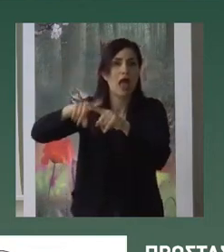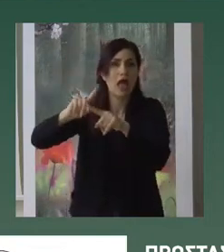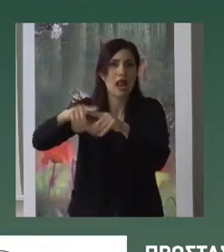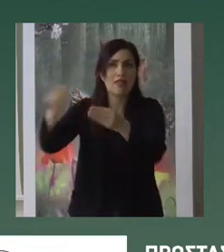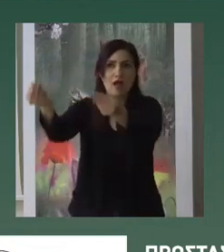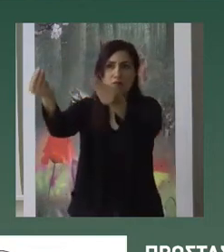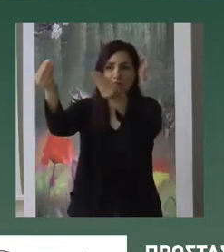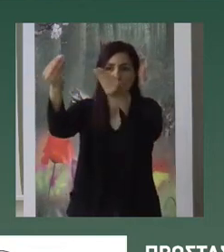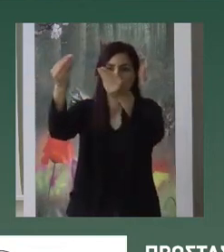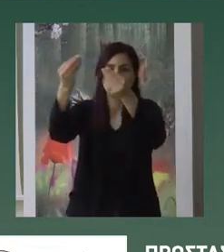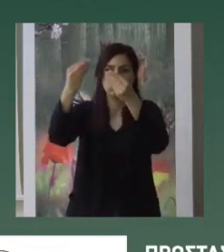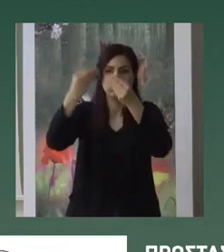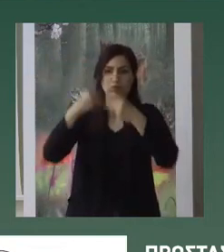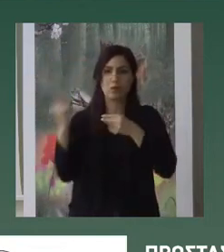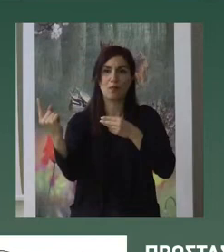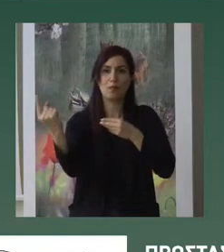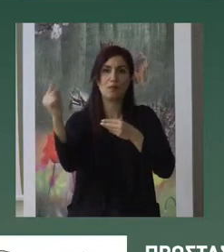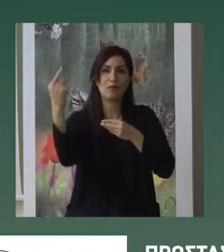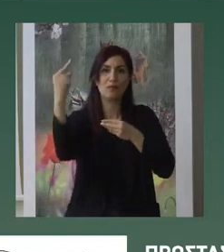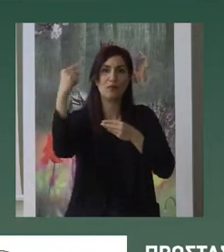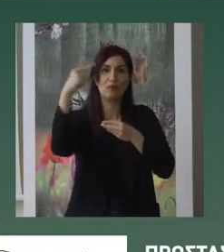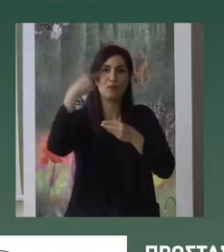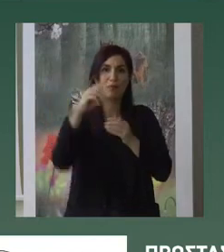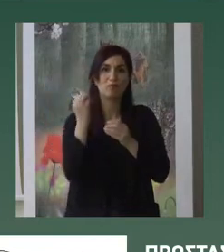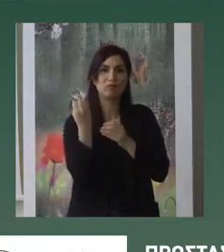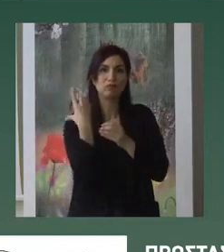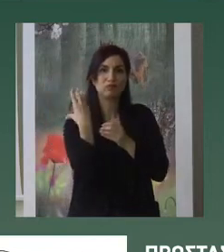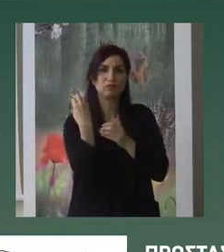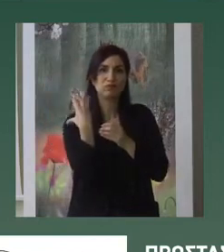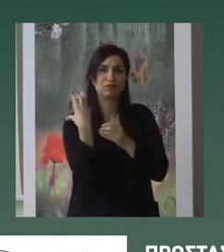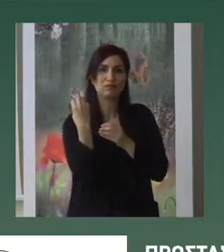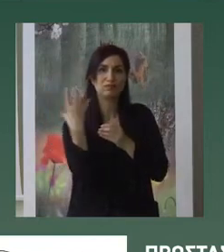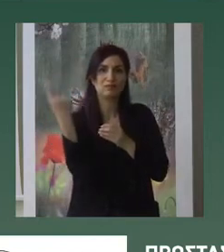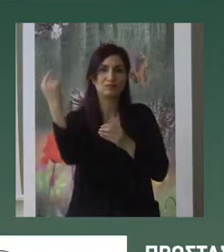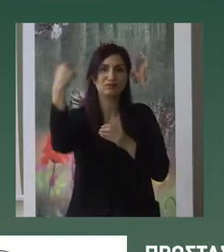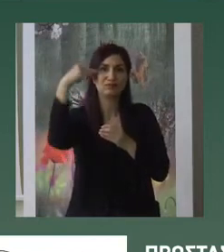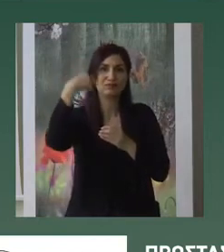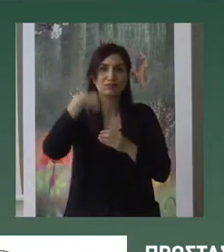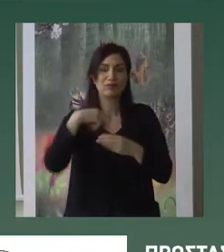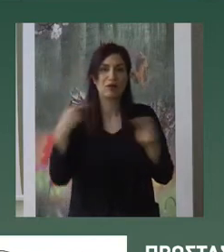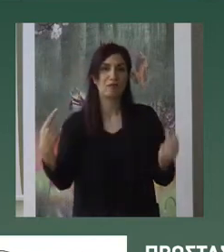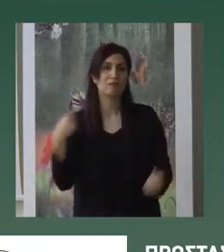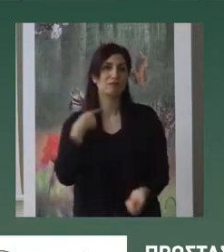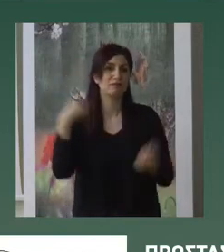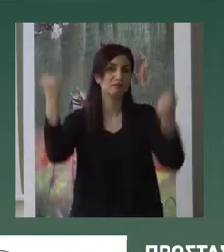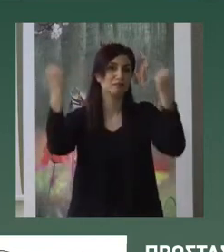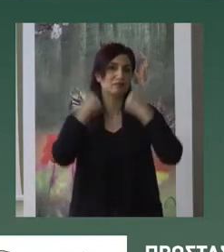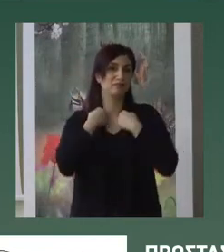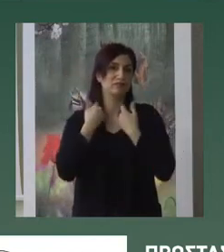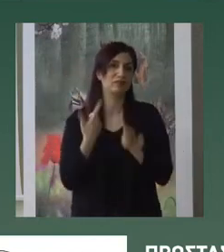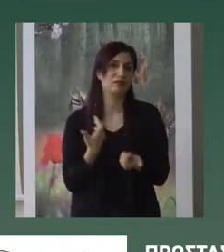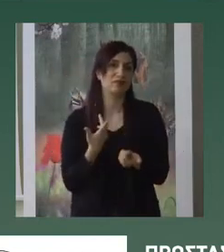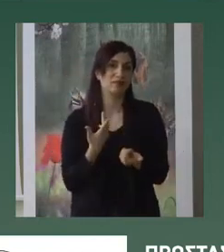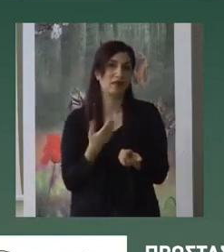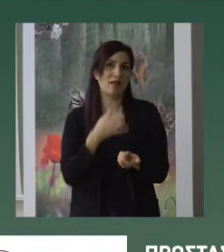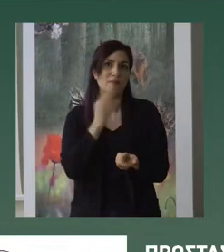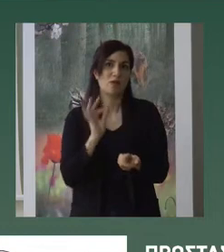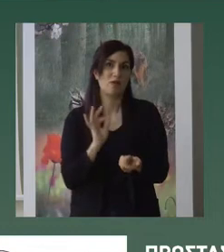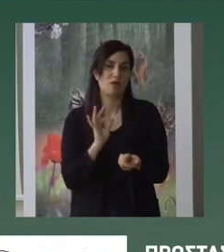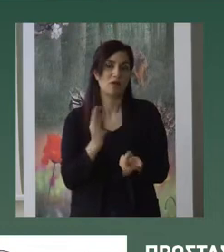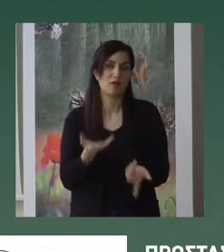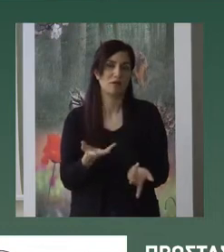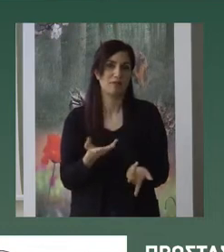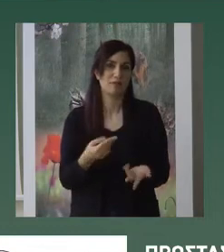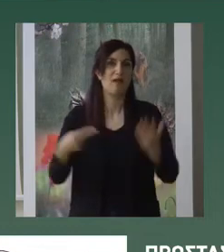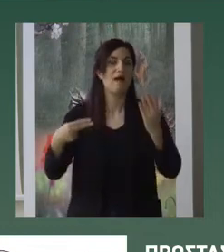αυτό που χρησιμοποιείς να είναι από καθαρή πηγή ενέργειας. Αλλιώς δεν έχει νόημα να εισαγάγεις ηλεκτρικά αυτοκίνητα. Γίνεται πλέον τότε μια